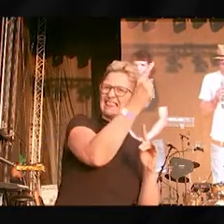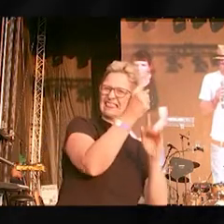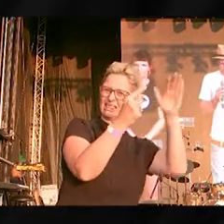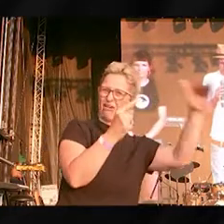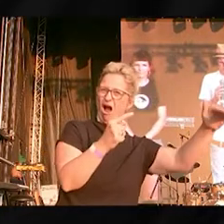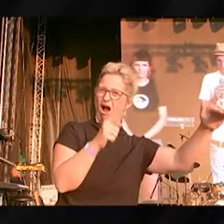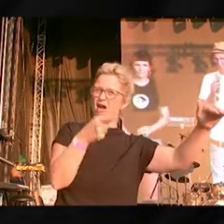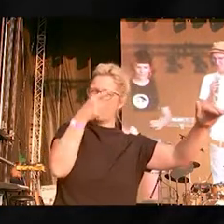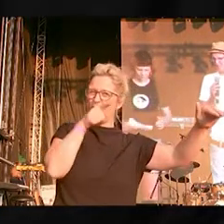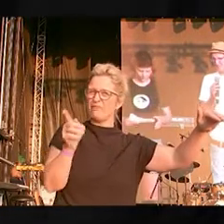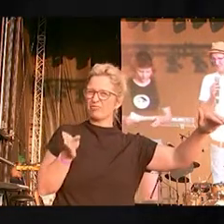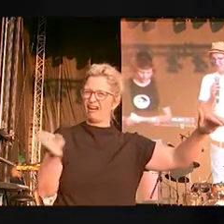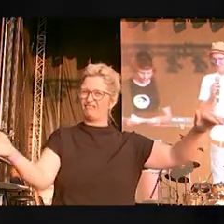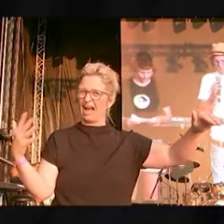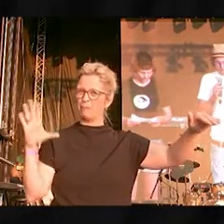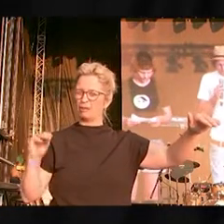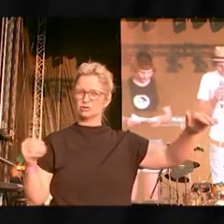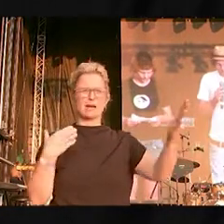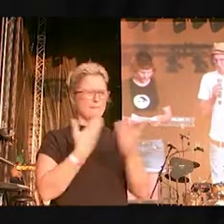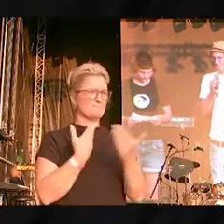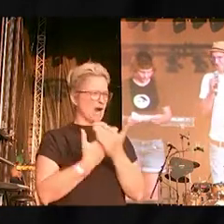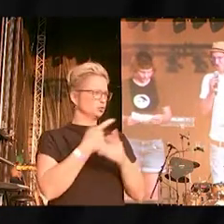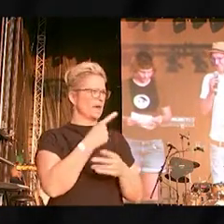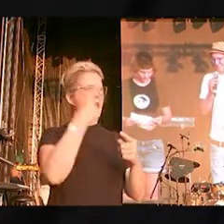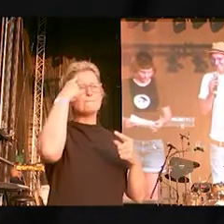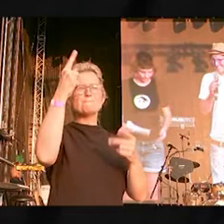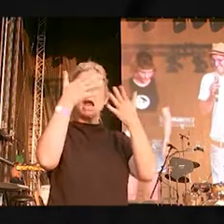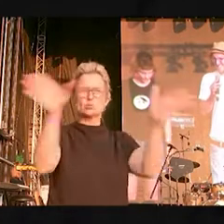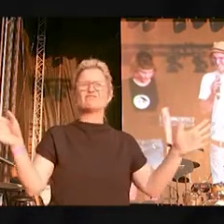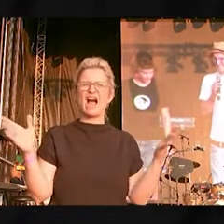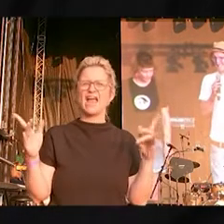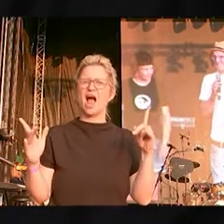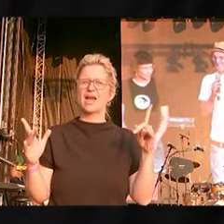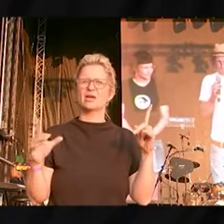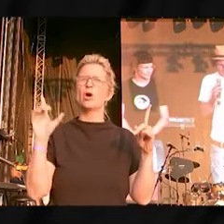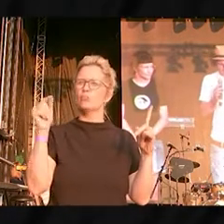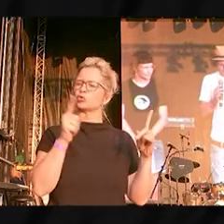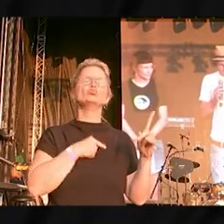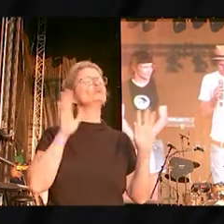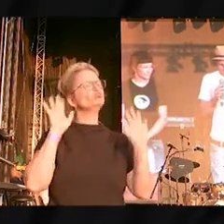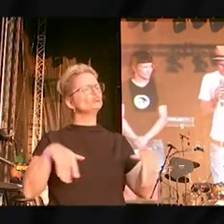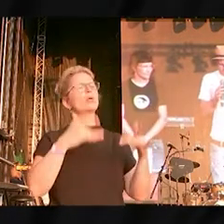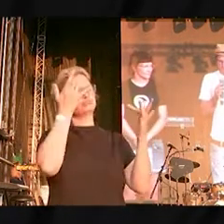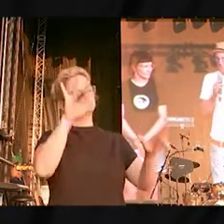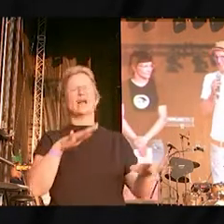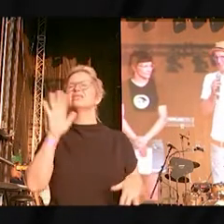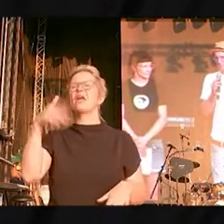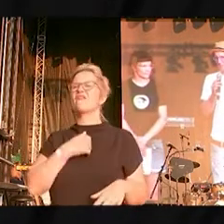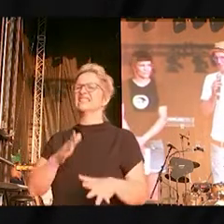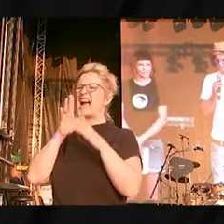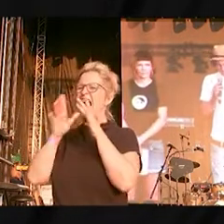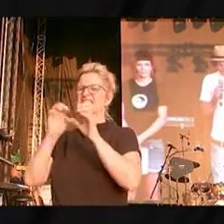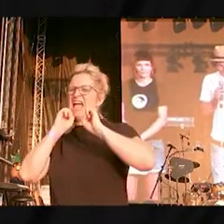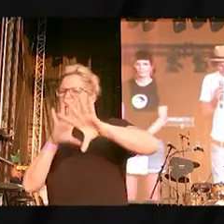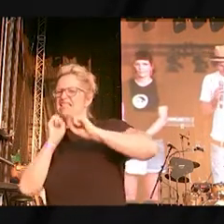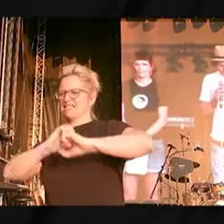werden. Zum Beispiel, Meinungsfreiheit bedeutet nicht, dass es legitim ist, Hass und Hetze zu